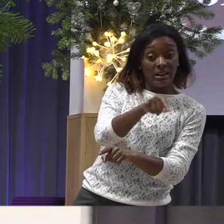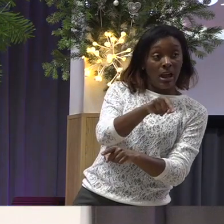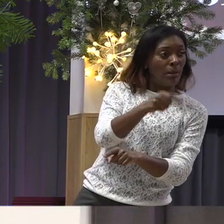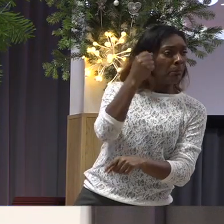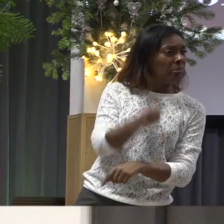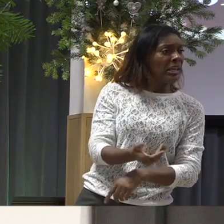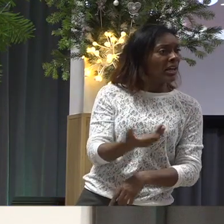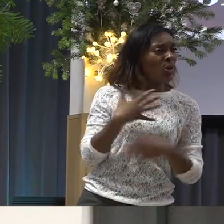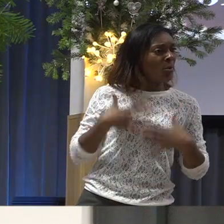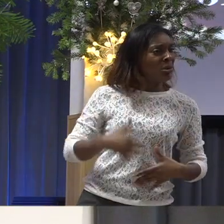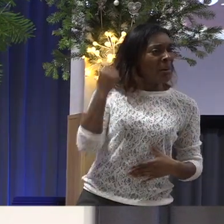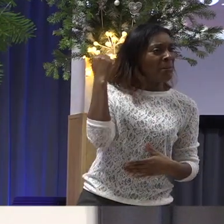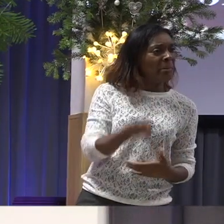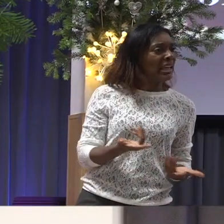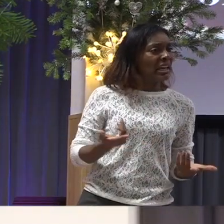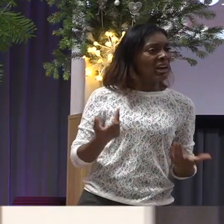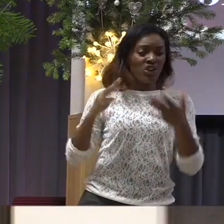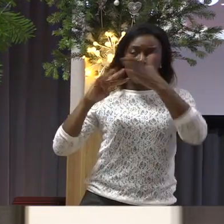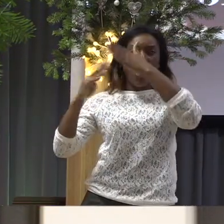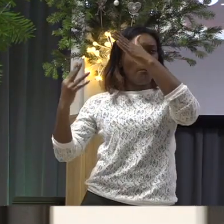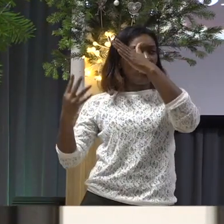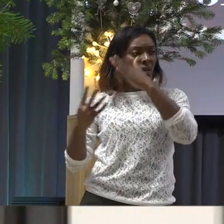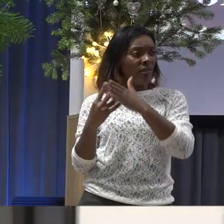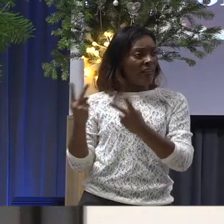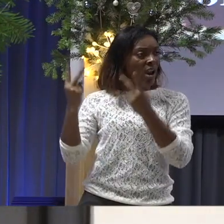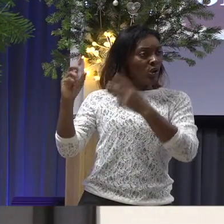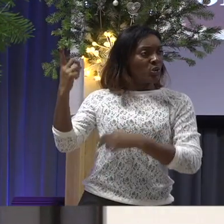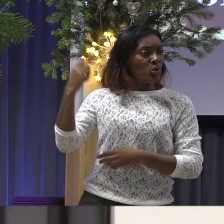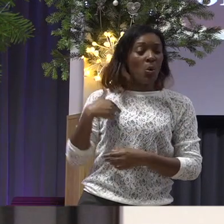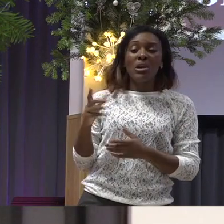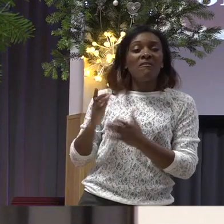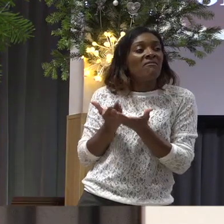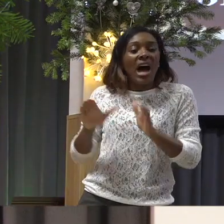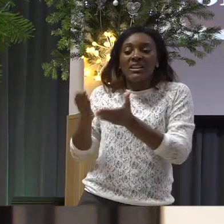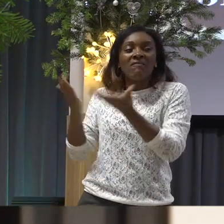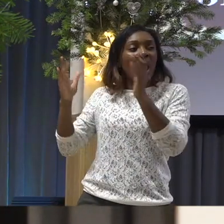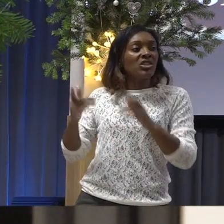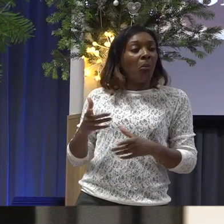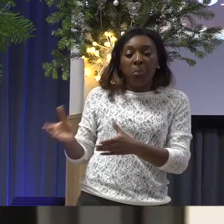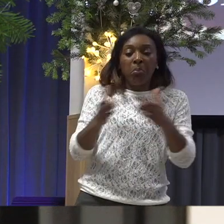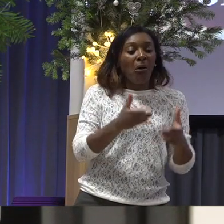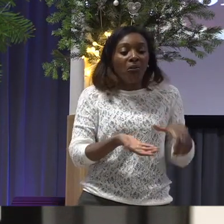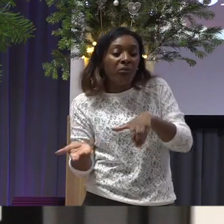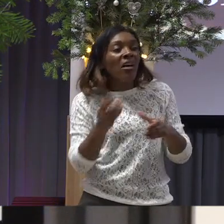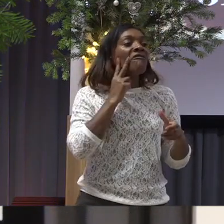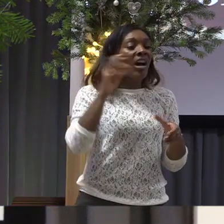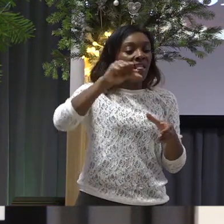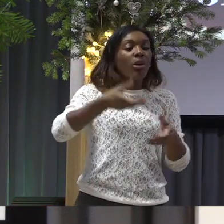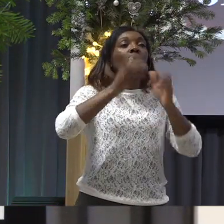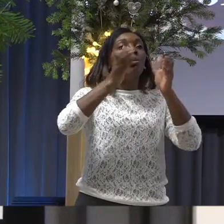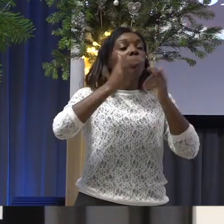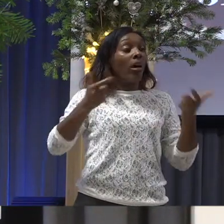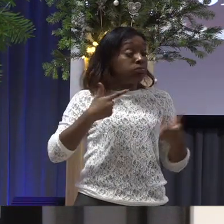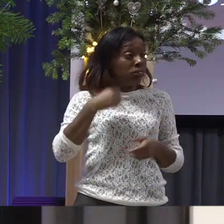Dieu. Vous savez, il y a des moments où Dieu tarde à réagir par amour. Il y a des moments où il